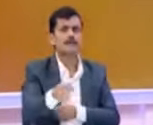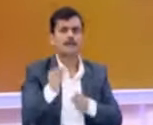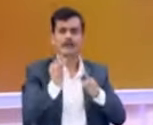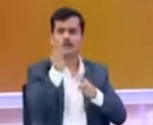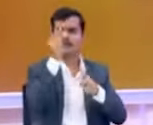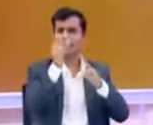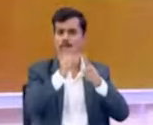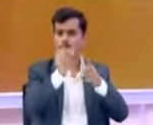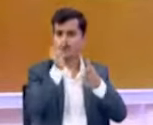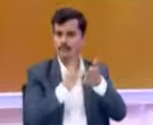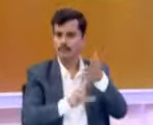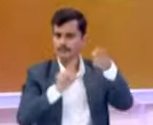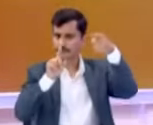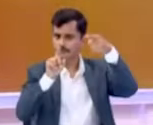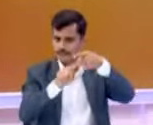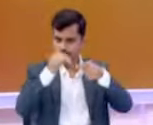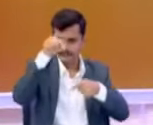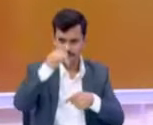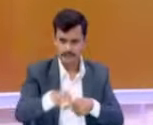को एक